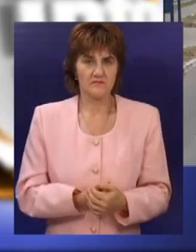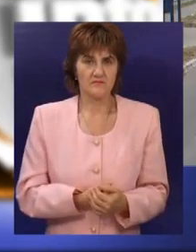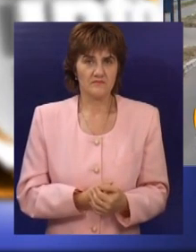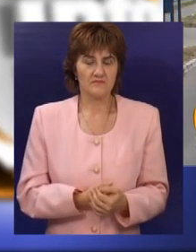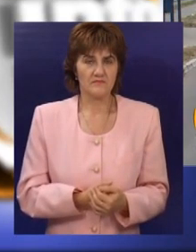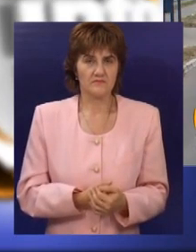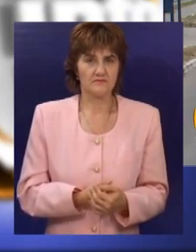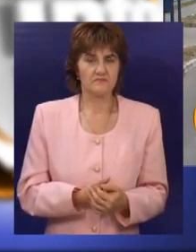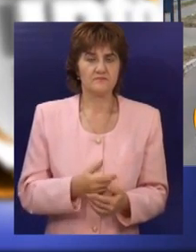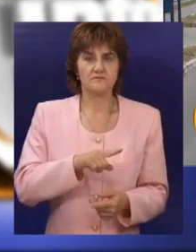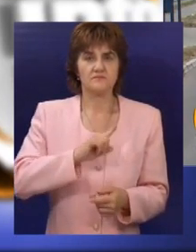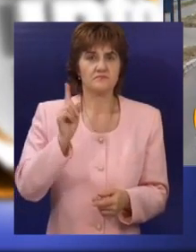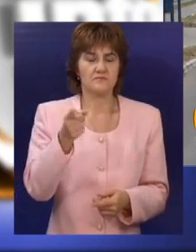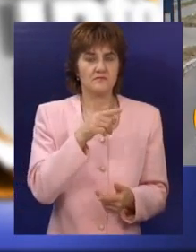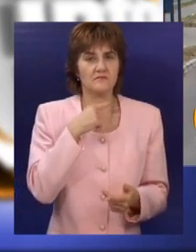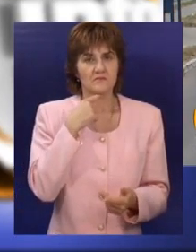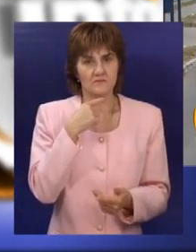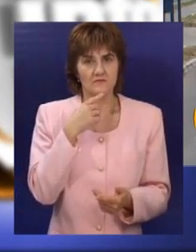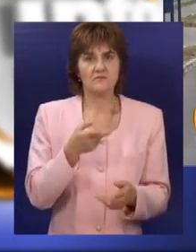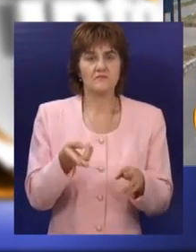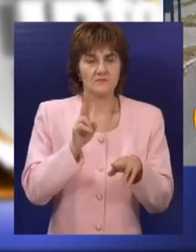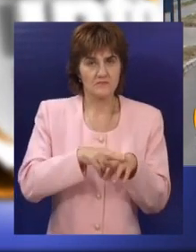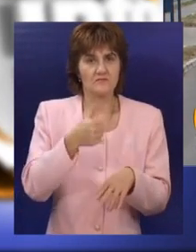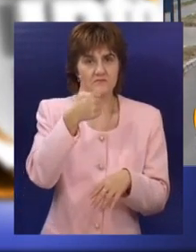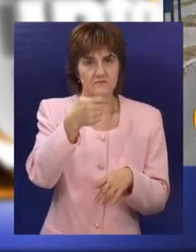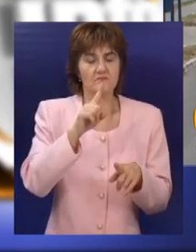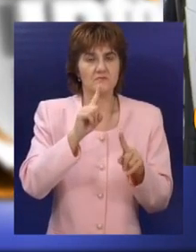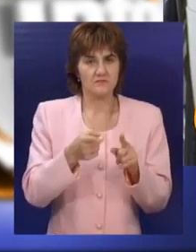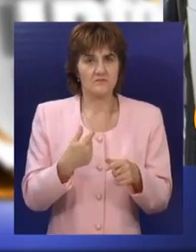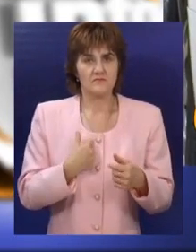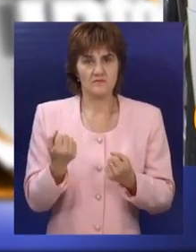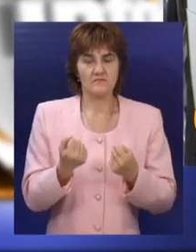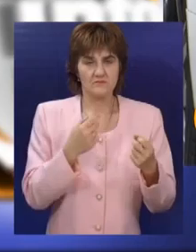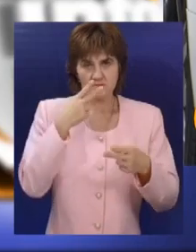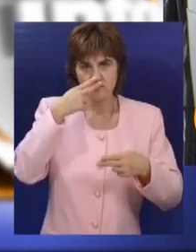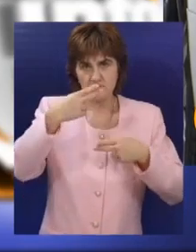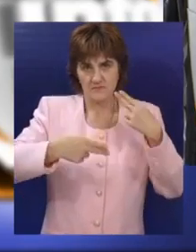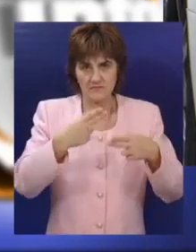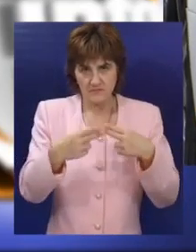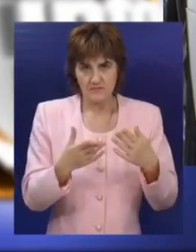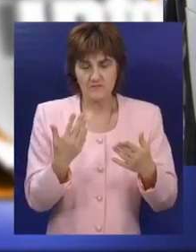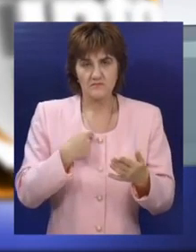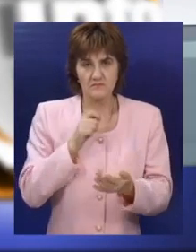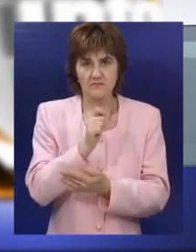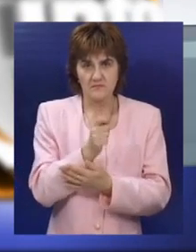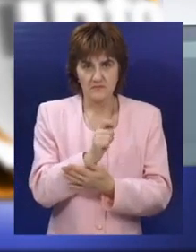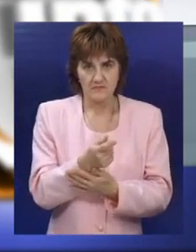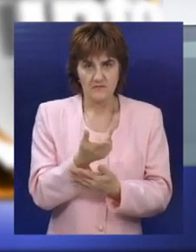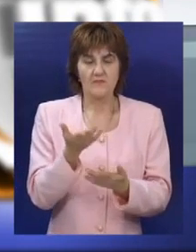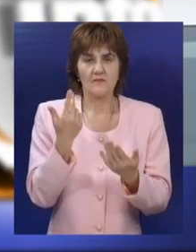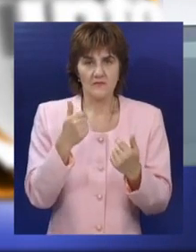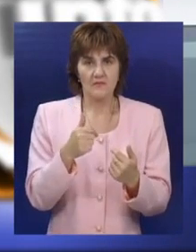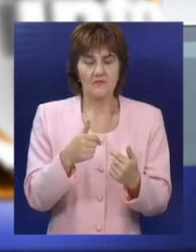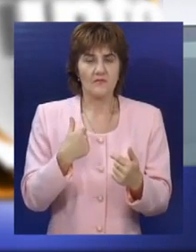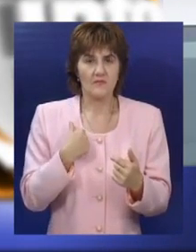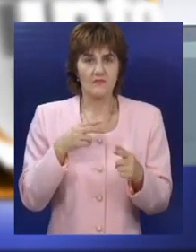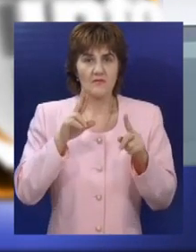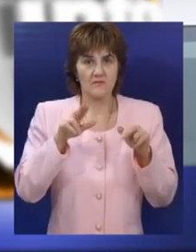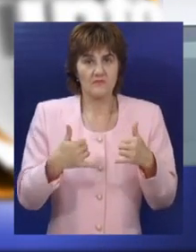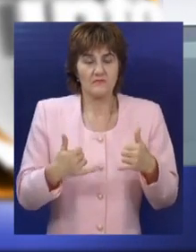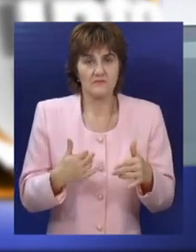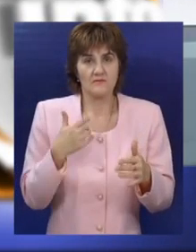Većina anketiranih vozača godišnje najmanje jednom nosi automobil na tehnički pregled. Akciju su ocenili kao dobru jer imaju